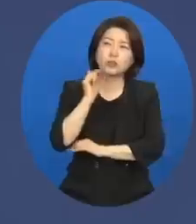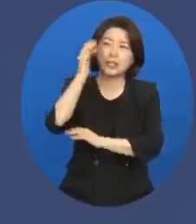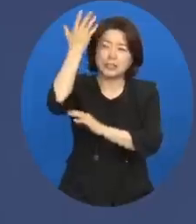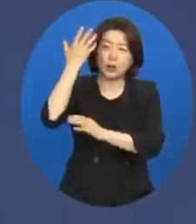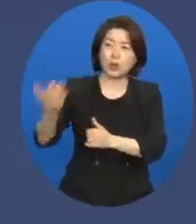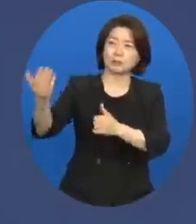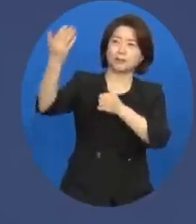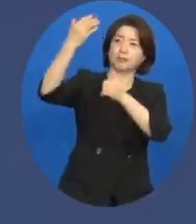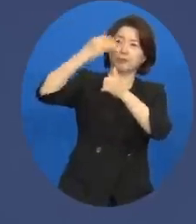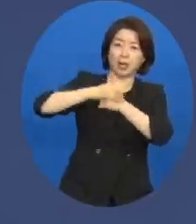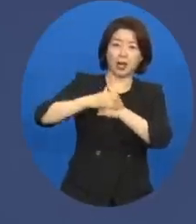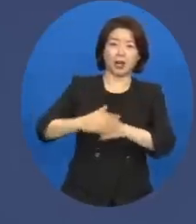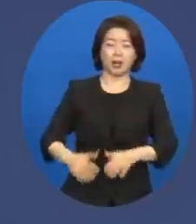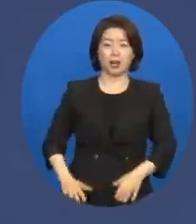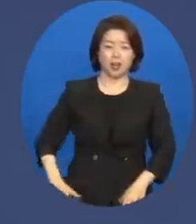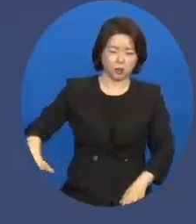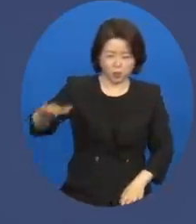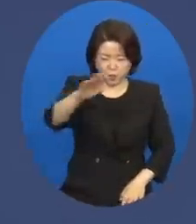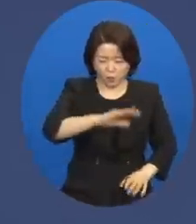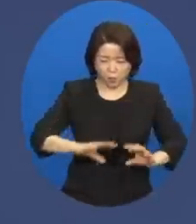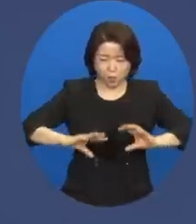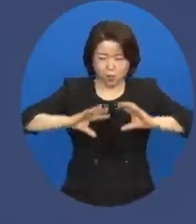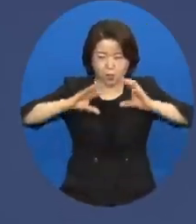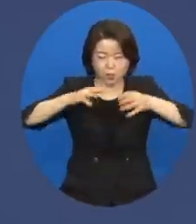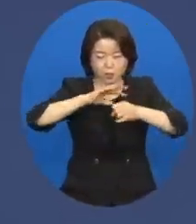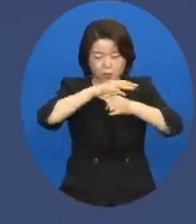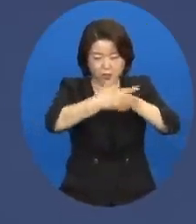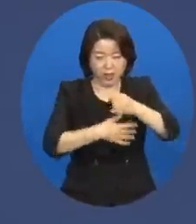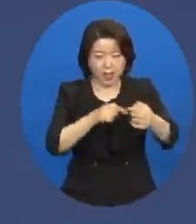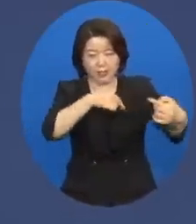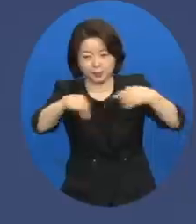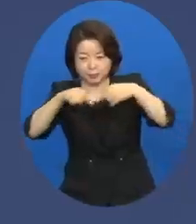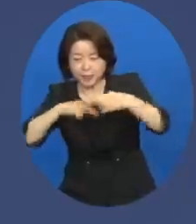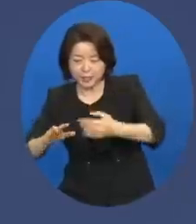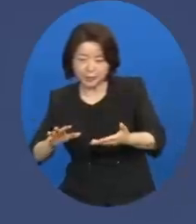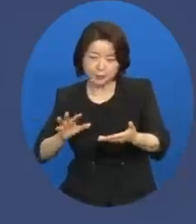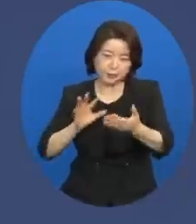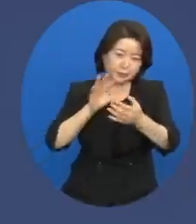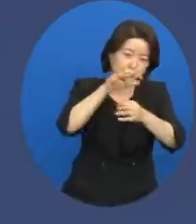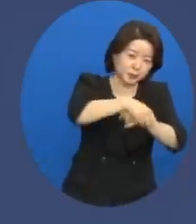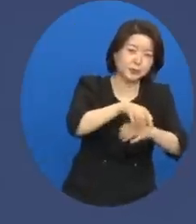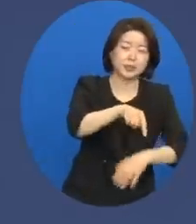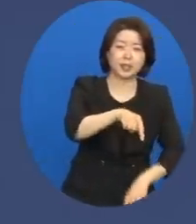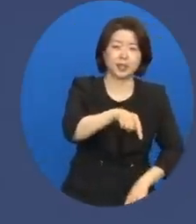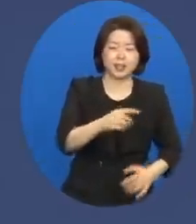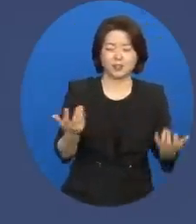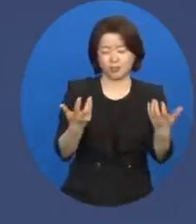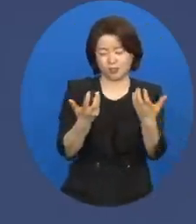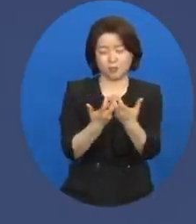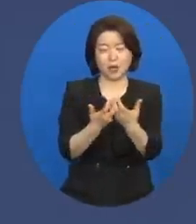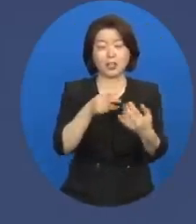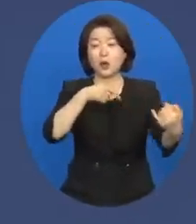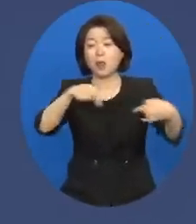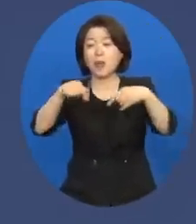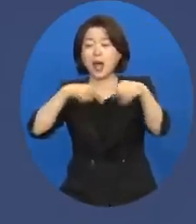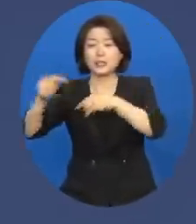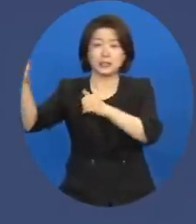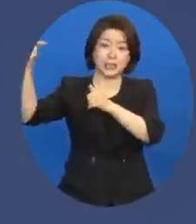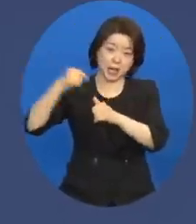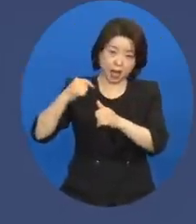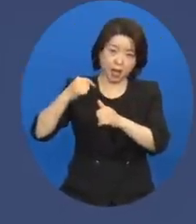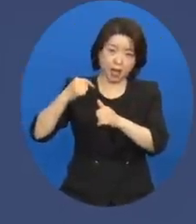받아서 온 땅을 다스리고 정복하고 온 땅에 충만하라. 그리고 그것을 다스리라.